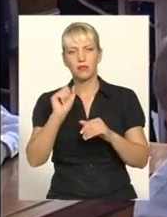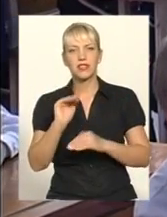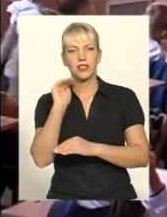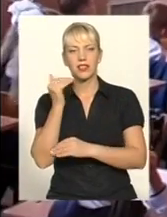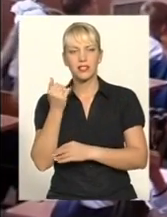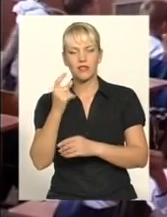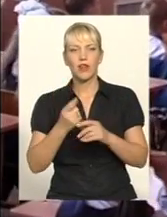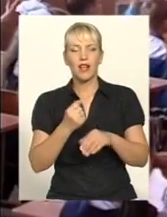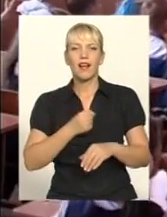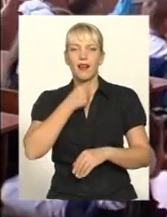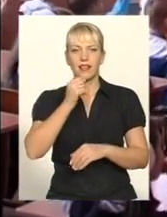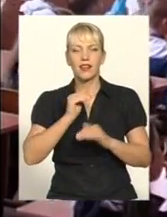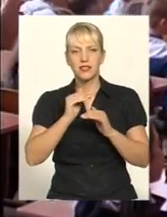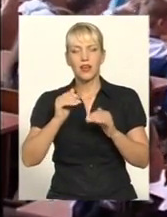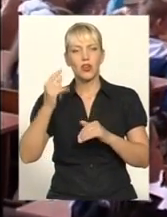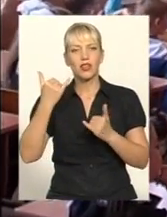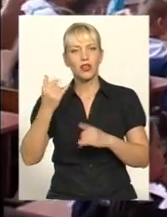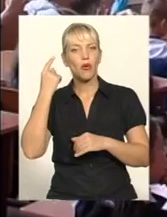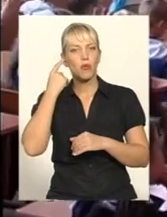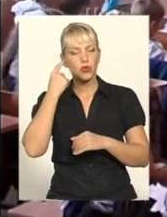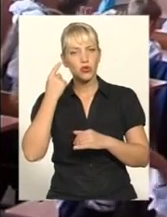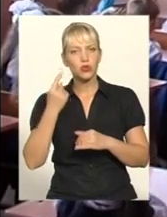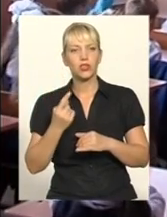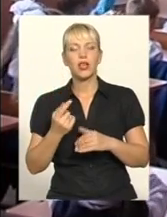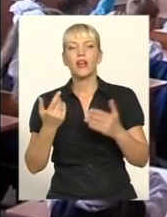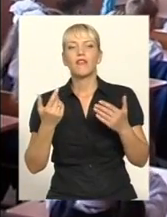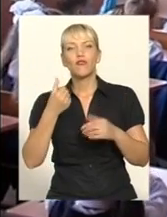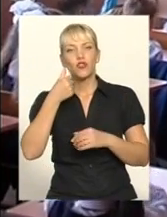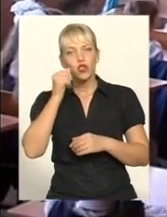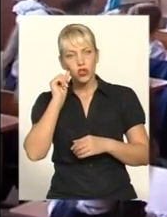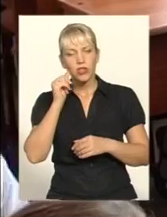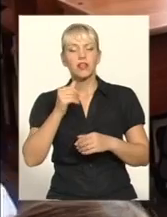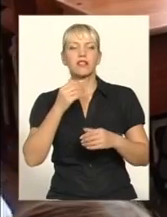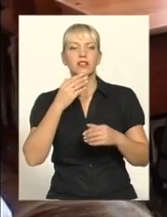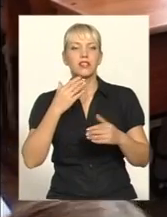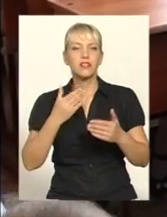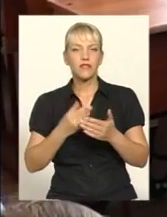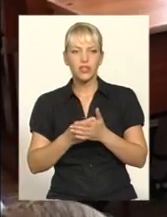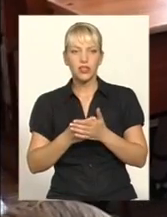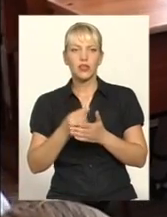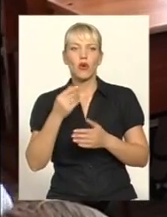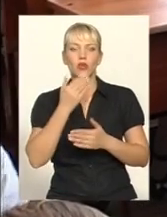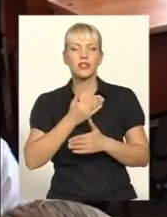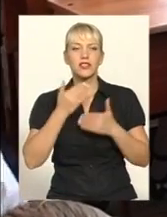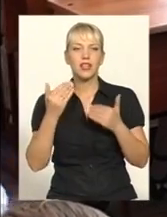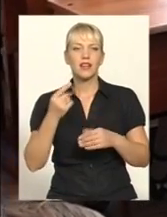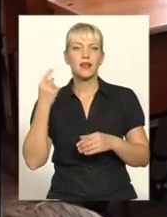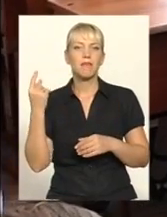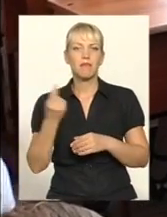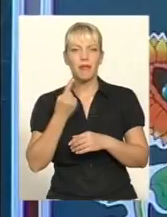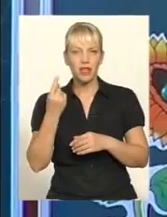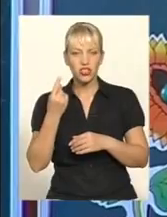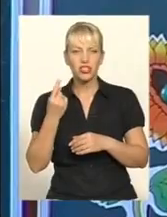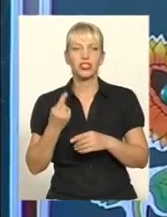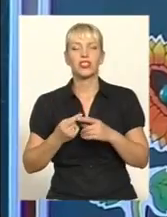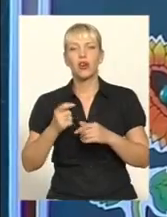а найстарші учні нині почули, власне, вчора свій останній перший дзвінок. Загалом цього